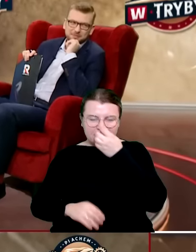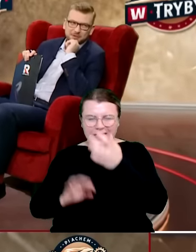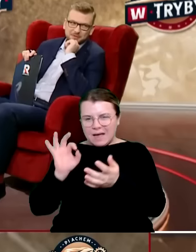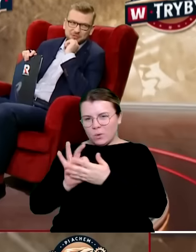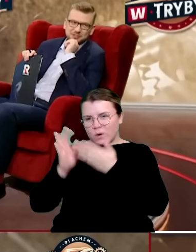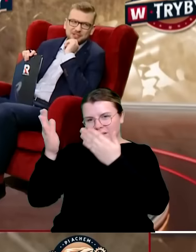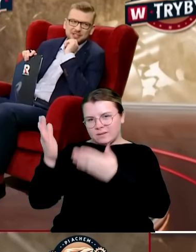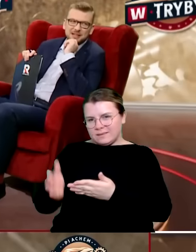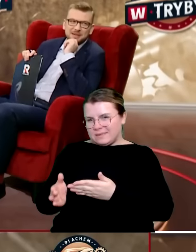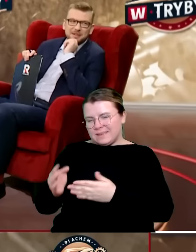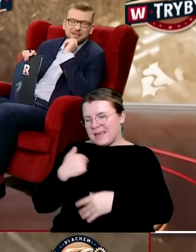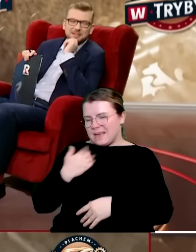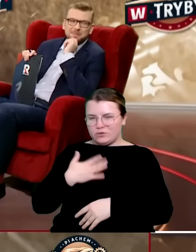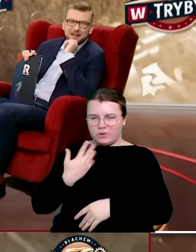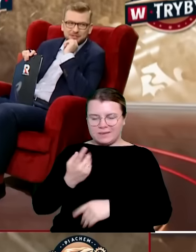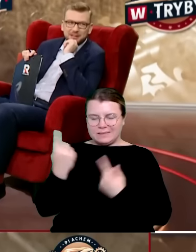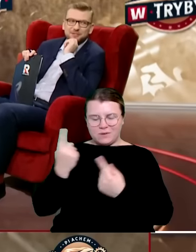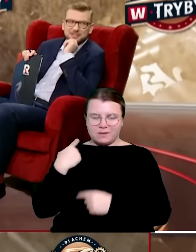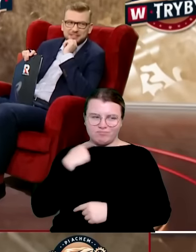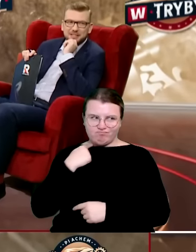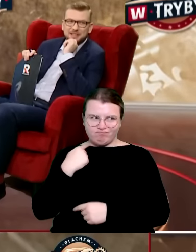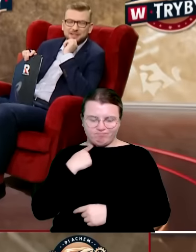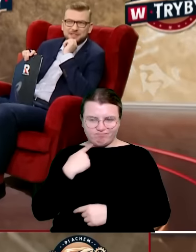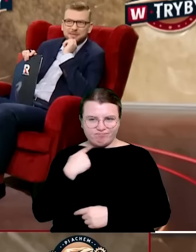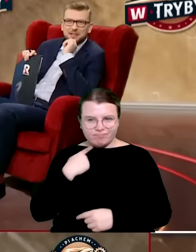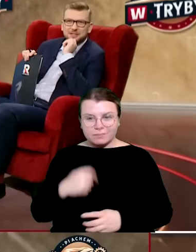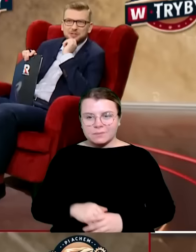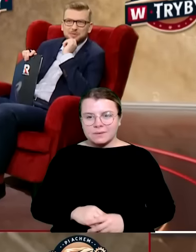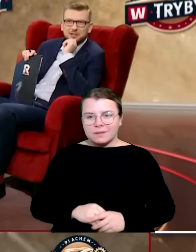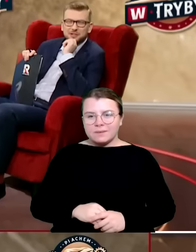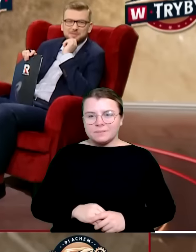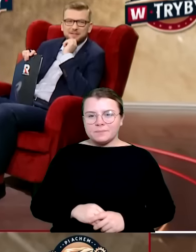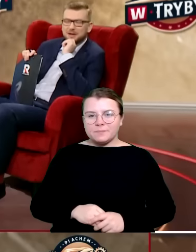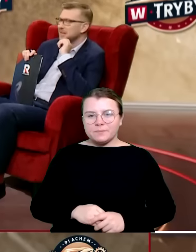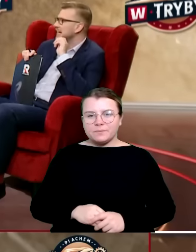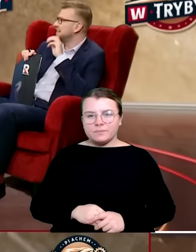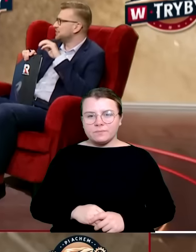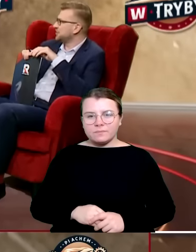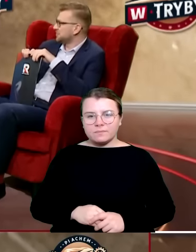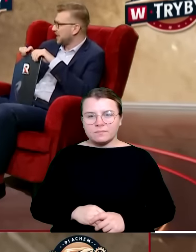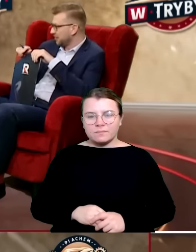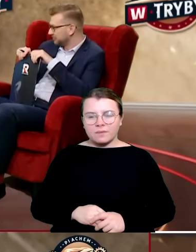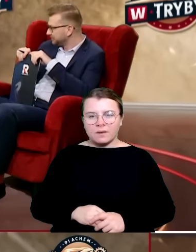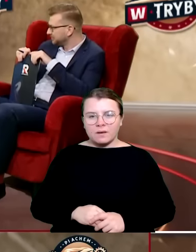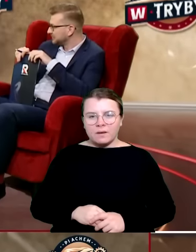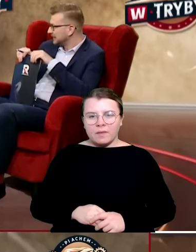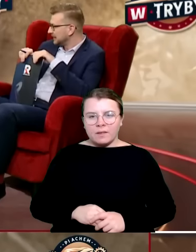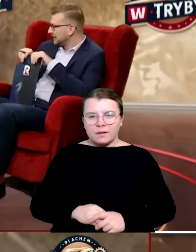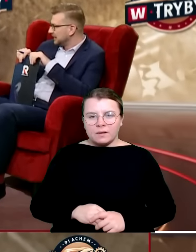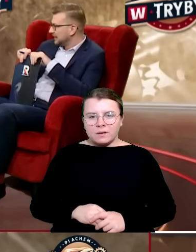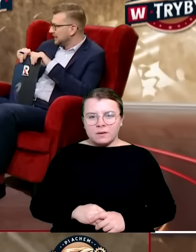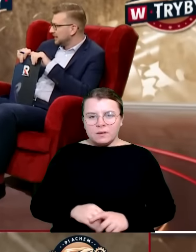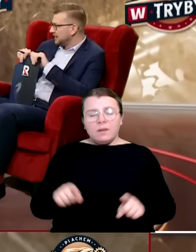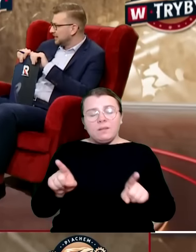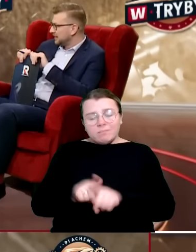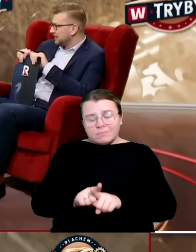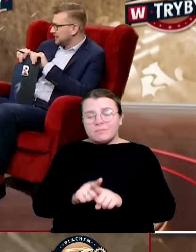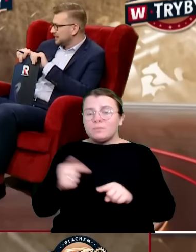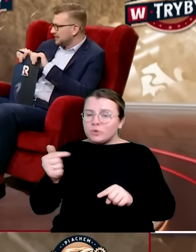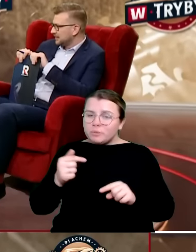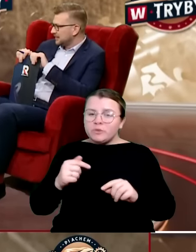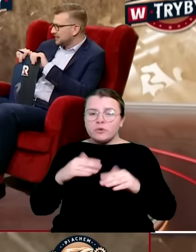bardziej bawi, powiem ci szczerze, i naprawdę wszystkich w Sejmie, ja tutaj z którymi dobre słowo też się śmieją. Stosowny ubiór, no